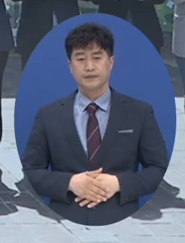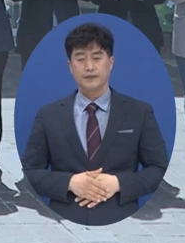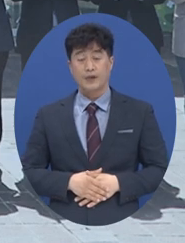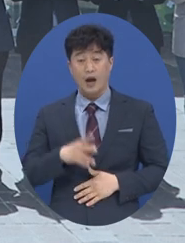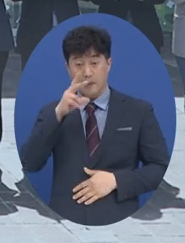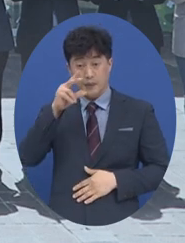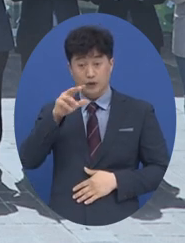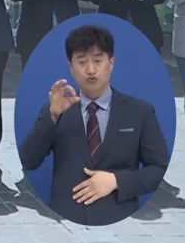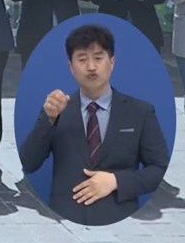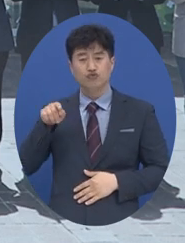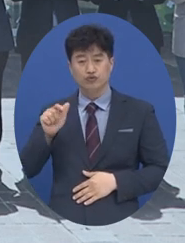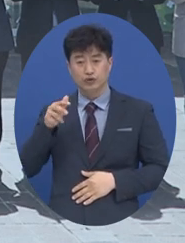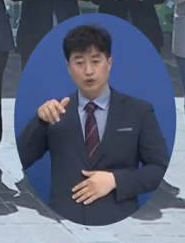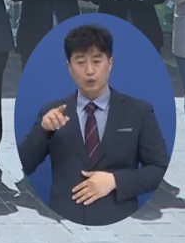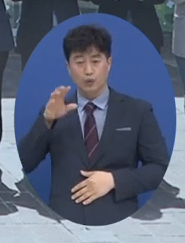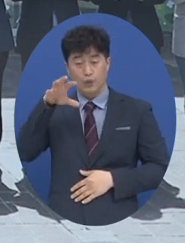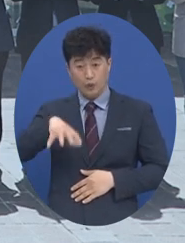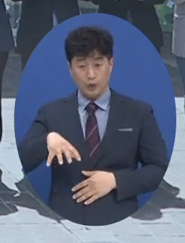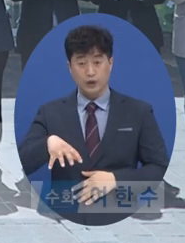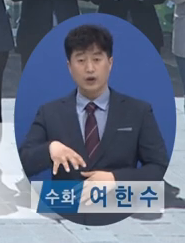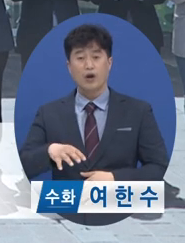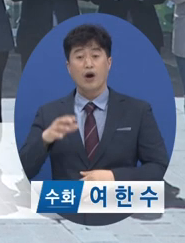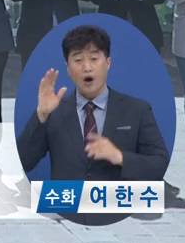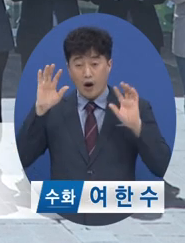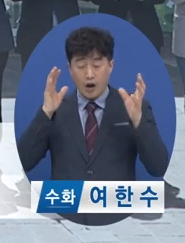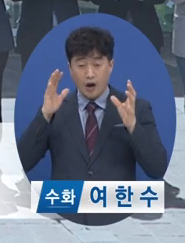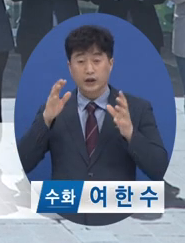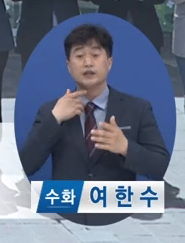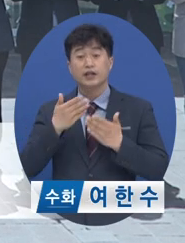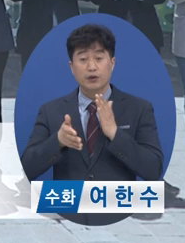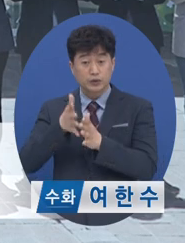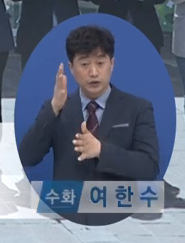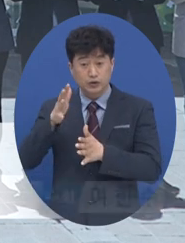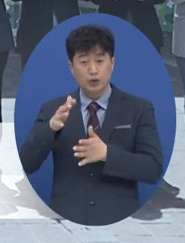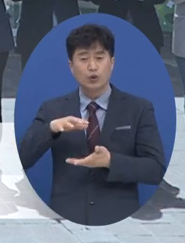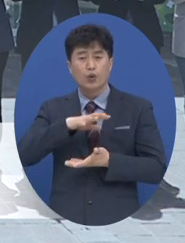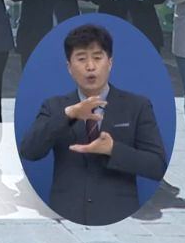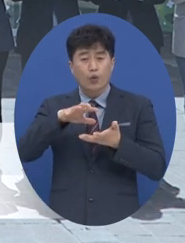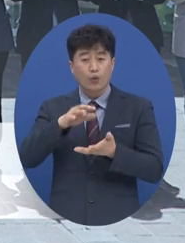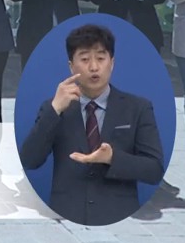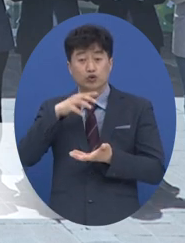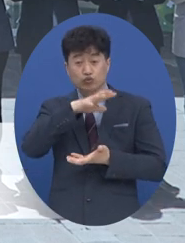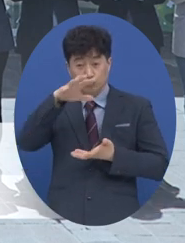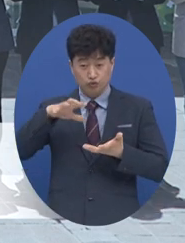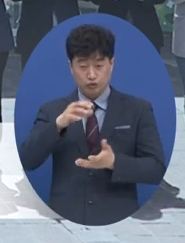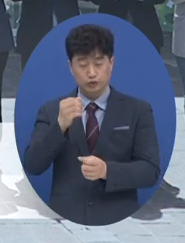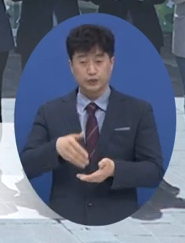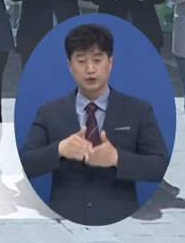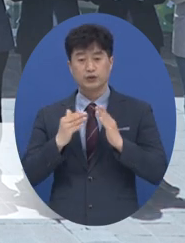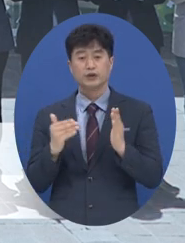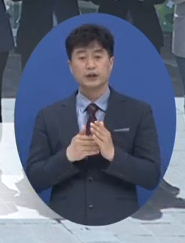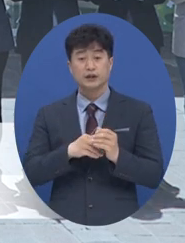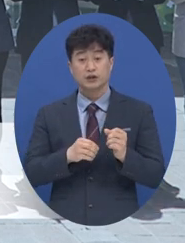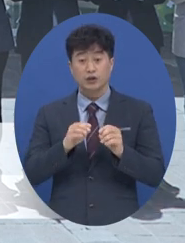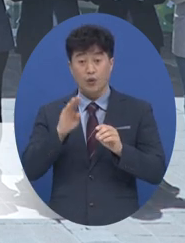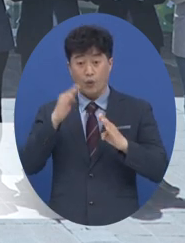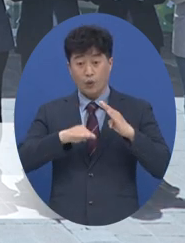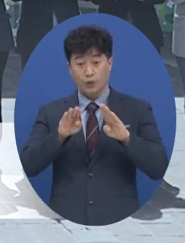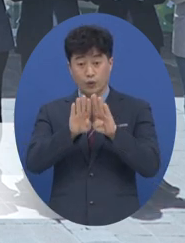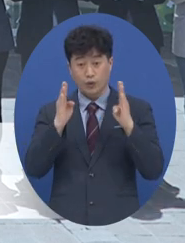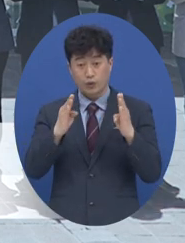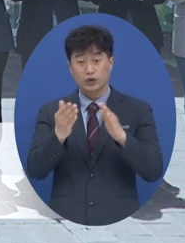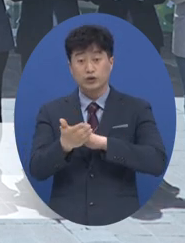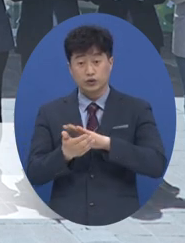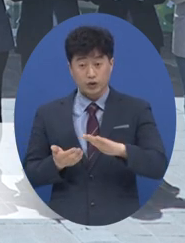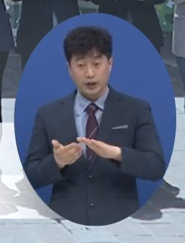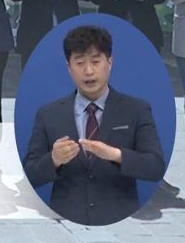파주운정 에 어린이 체험시설 파주 놀이 구름이 생겼습니다 아직 정식 개관 전이지만 다양한 체험시설 과 볼거리로